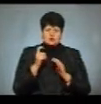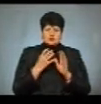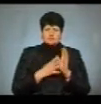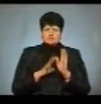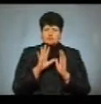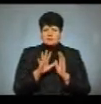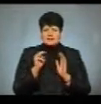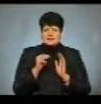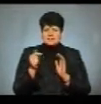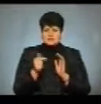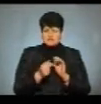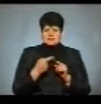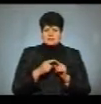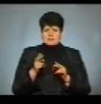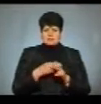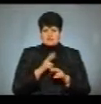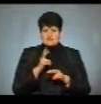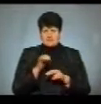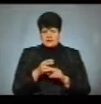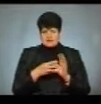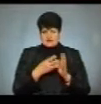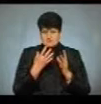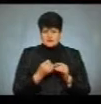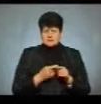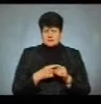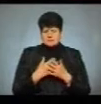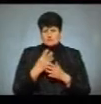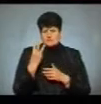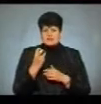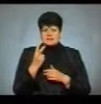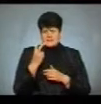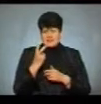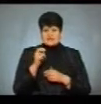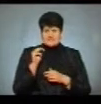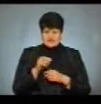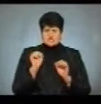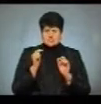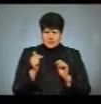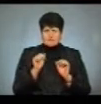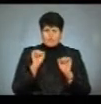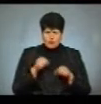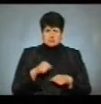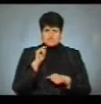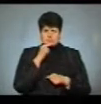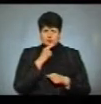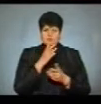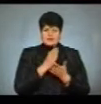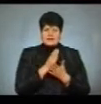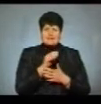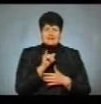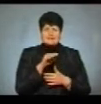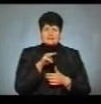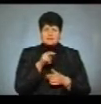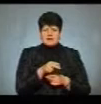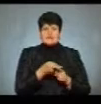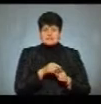тисяч гривень. Це ще без квітня цих 8 днів. Майже 200 тисяч можна зекономити за рахунок того, що ІТП стоїть, і ті кошти